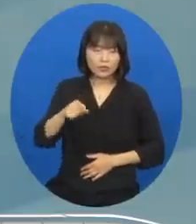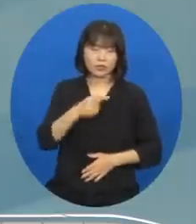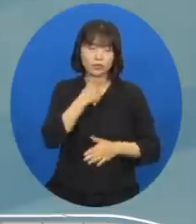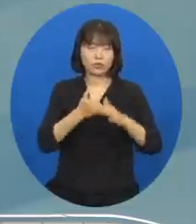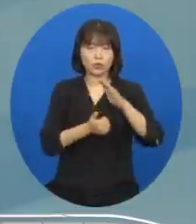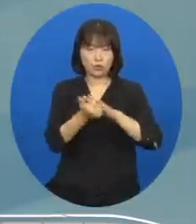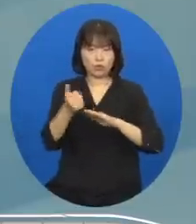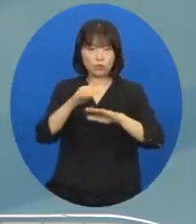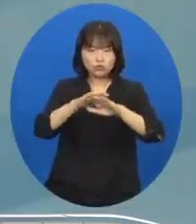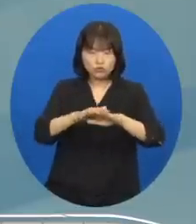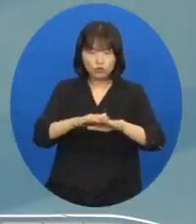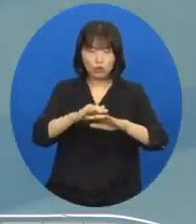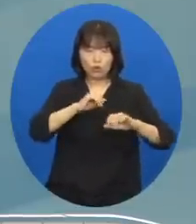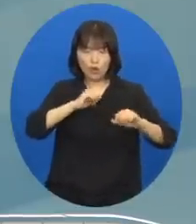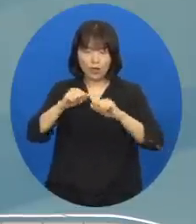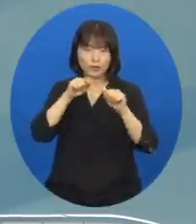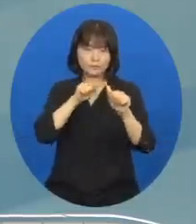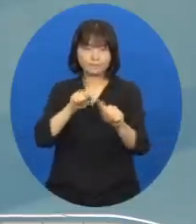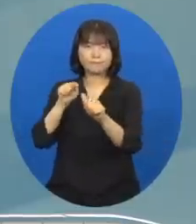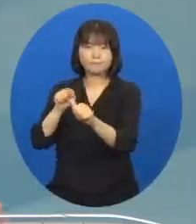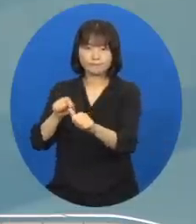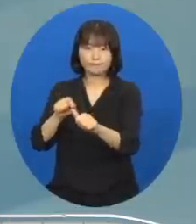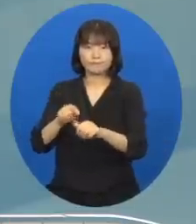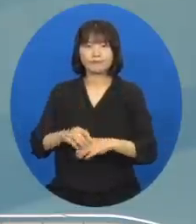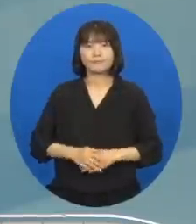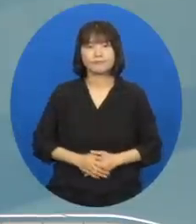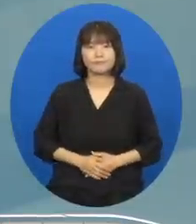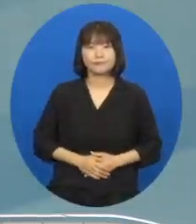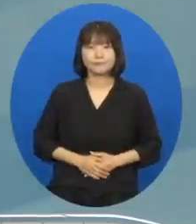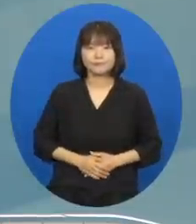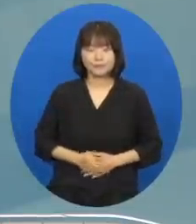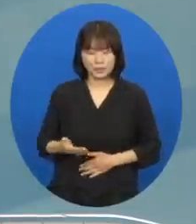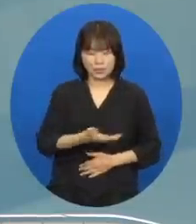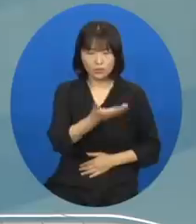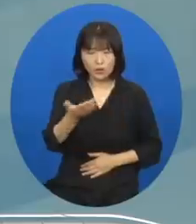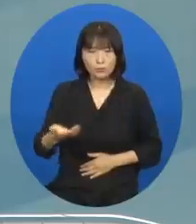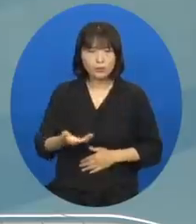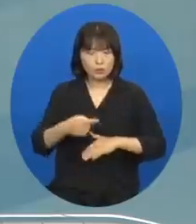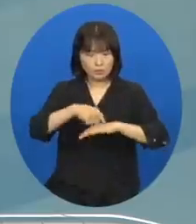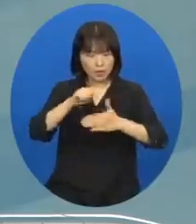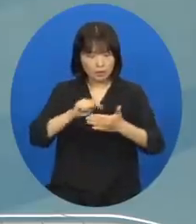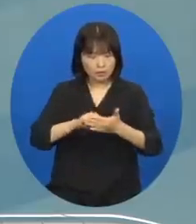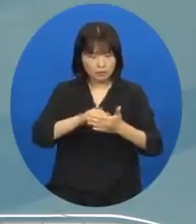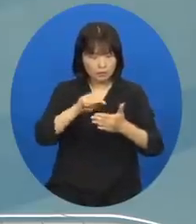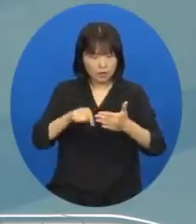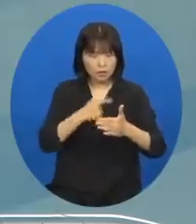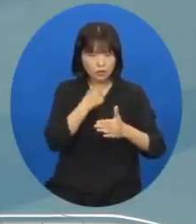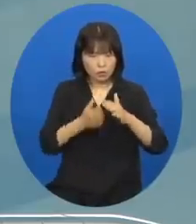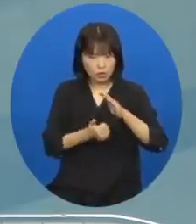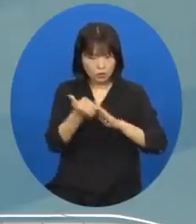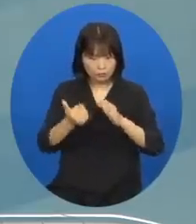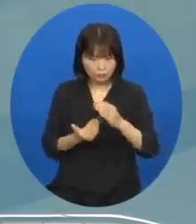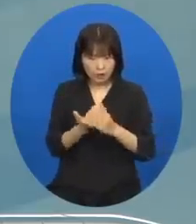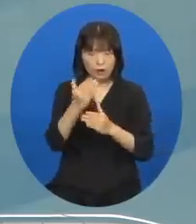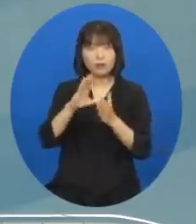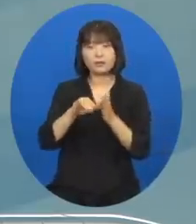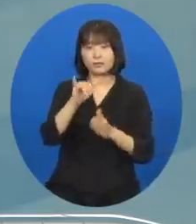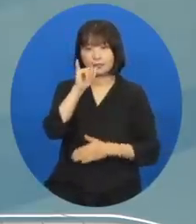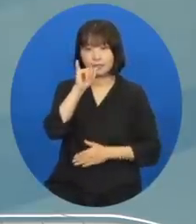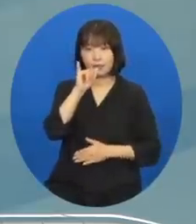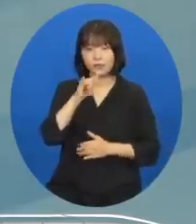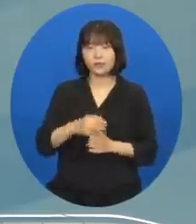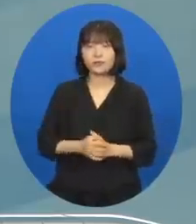소원을 두고 행하게 하시나니. 여러분도 마음에 어떤 소원이 생길 때가 있죠?